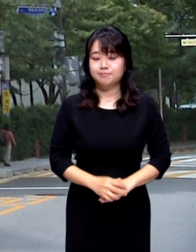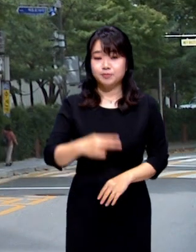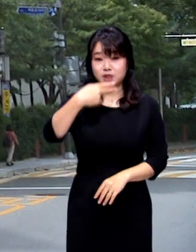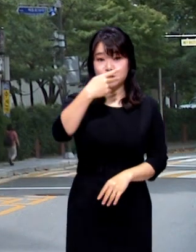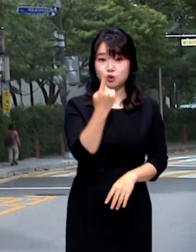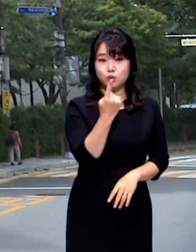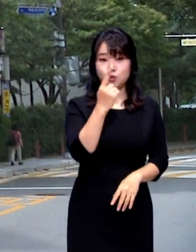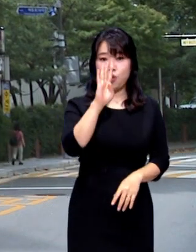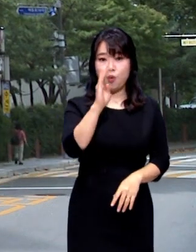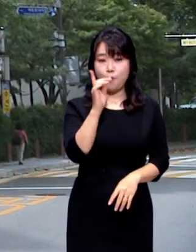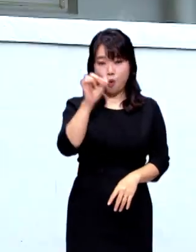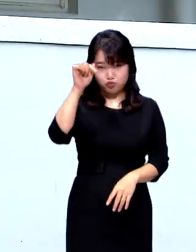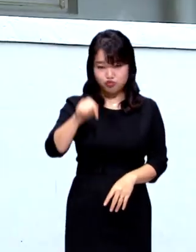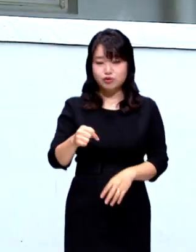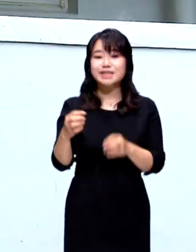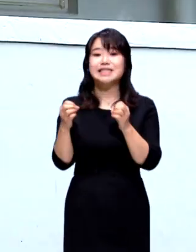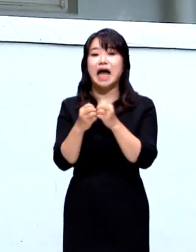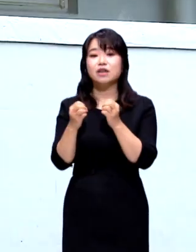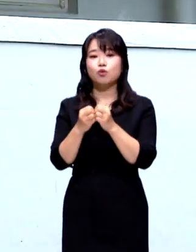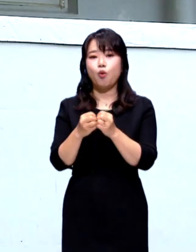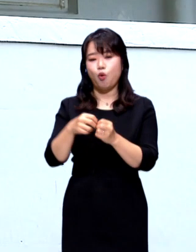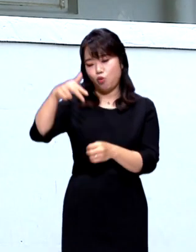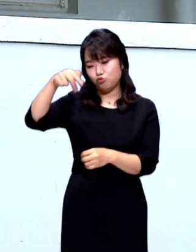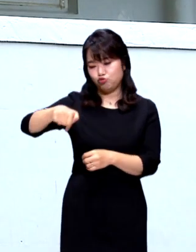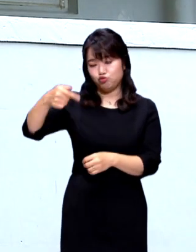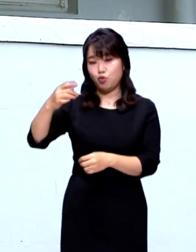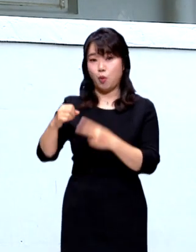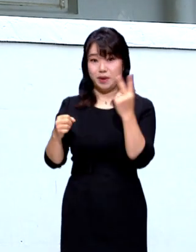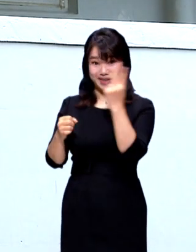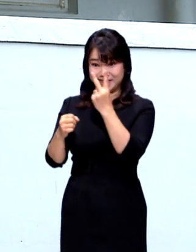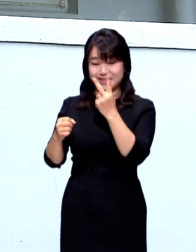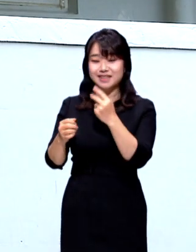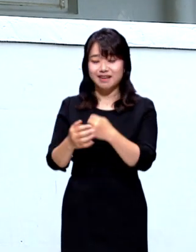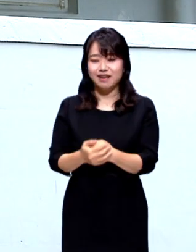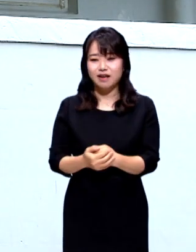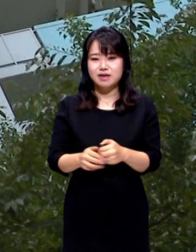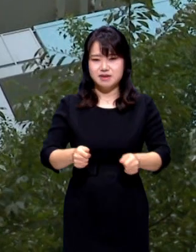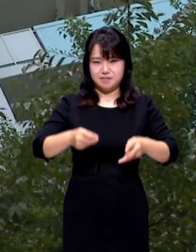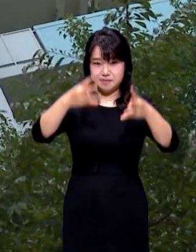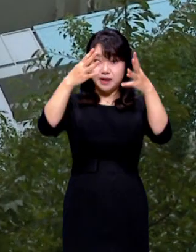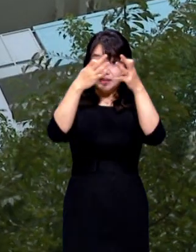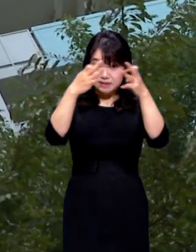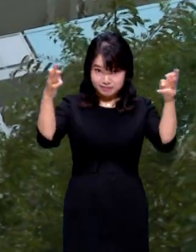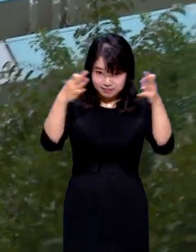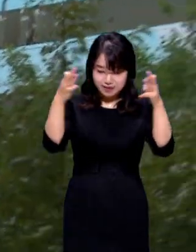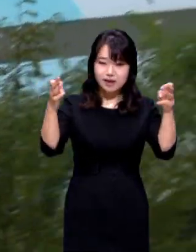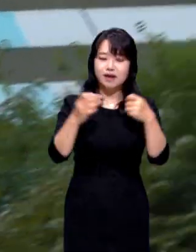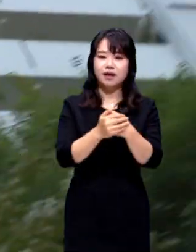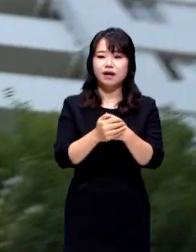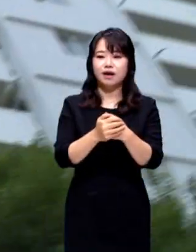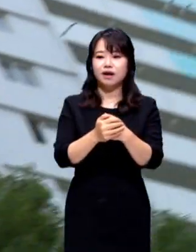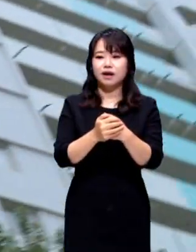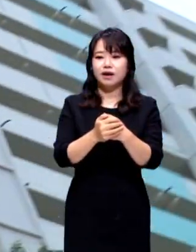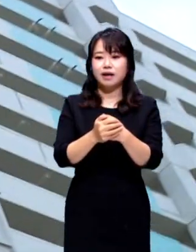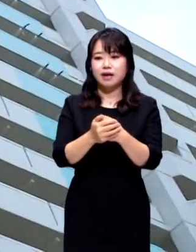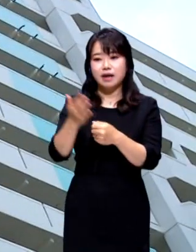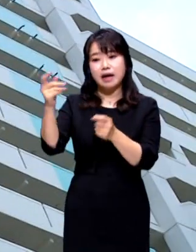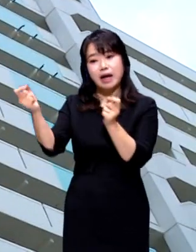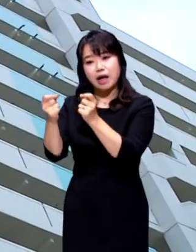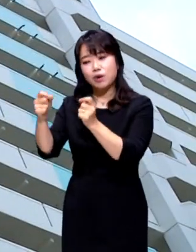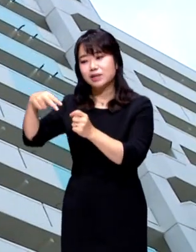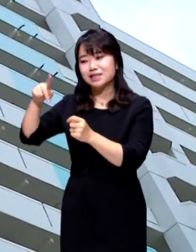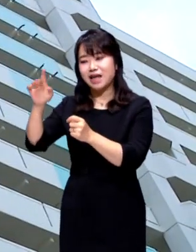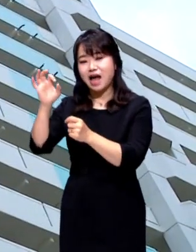도봉구 창동 주공 2단지입니다. 1990년도에 건립된 13층 높이의 이 아파트는 인근 상하 아파트와